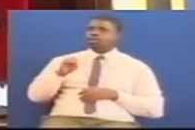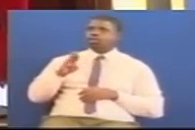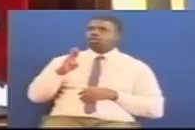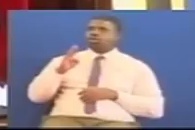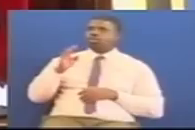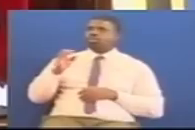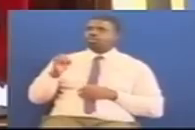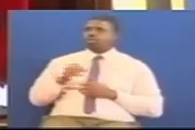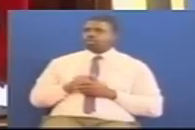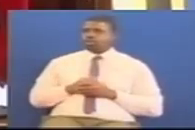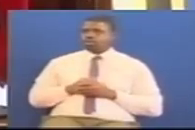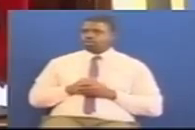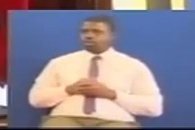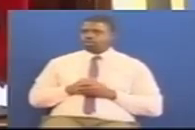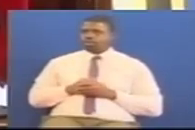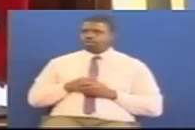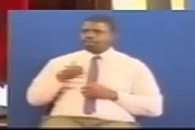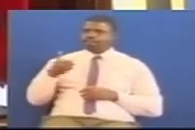vijiji